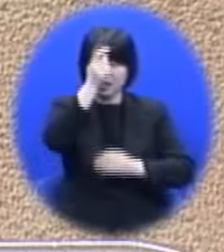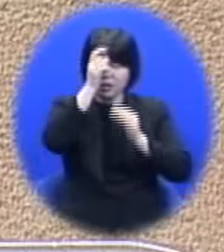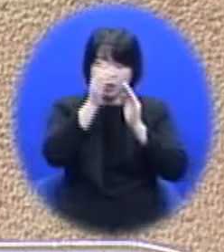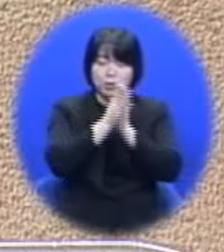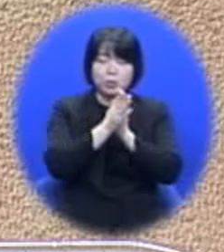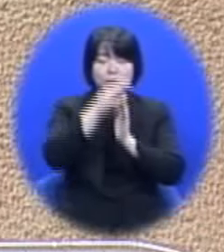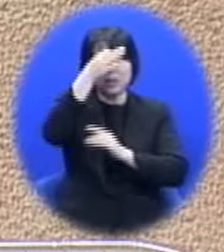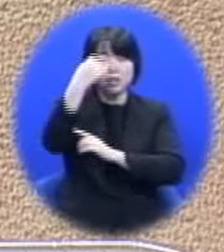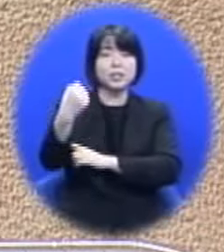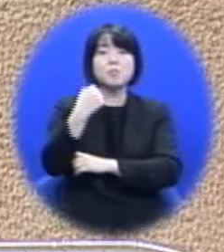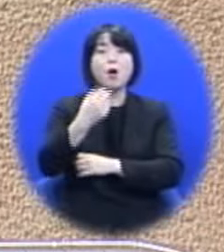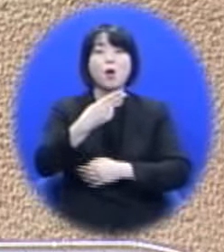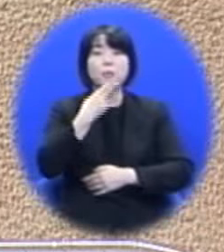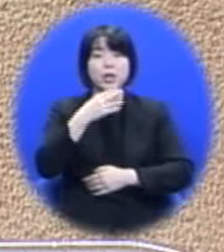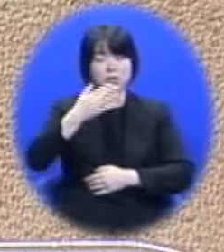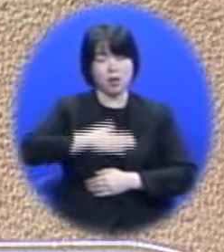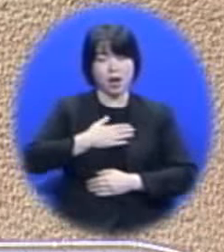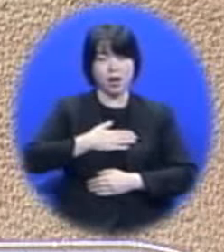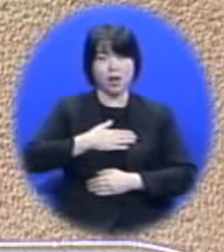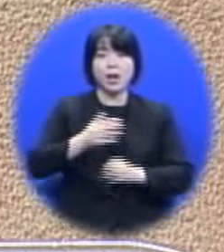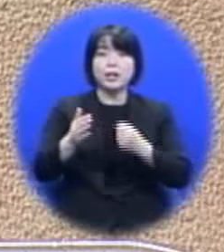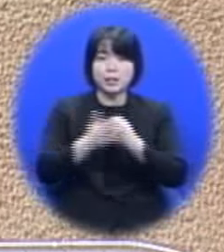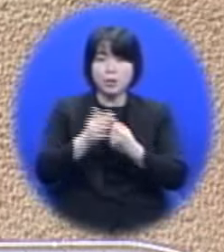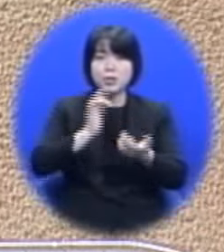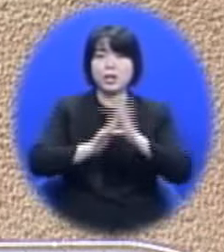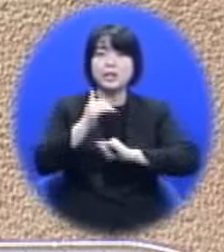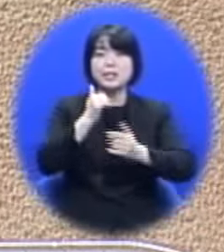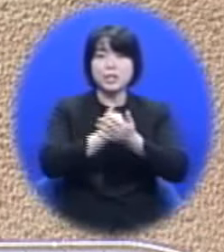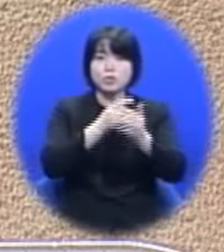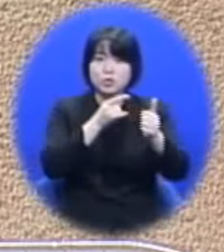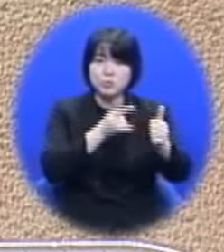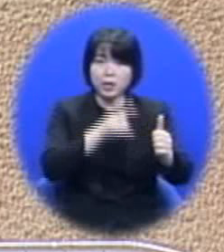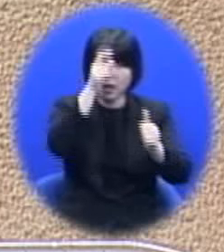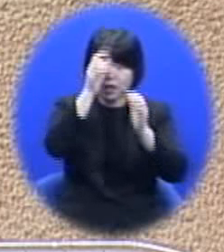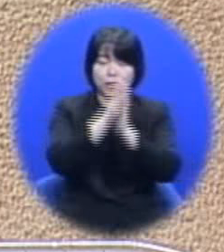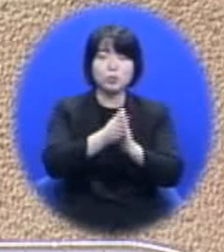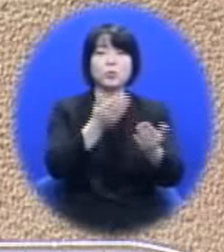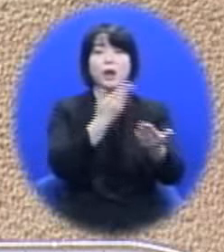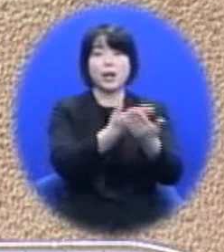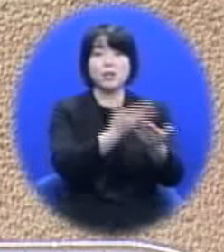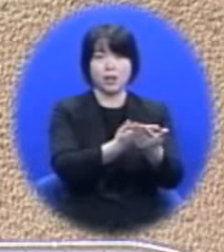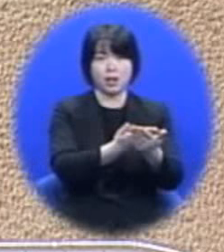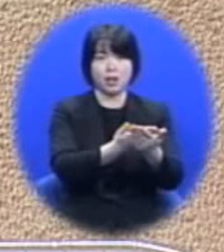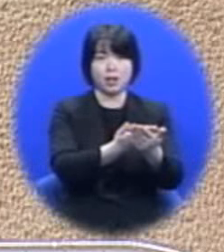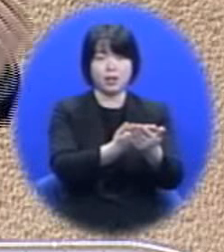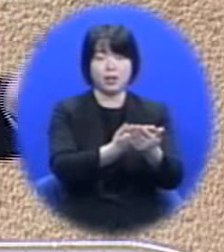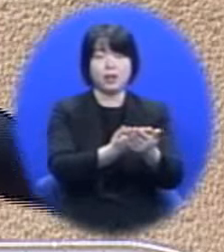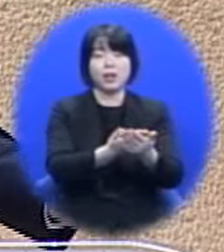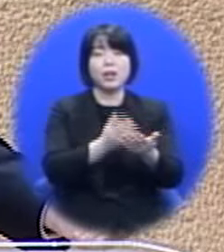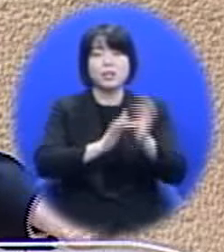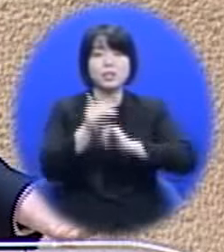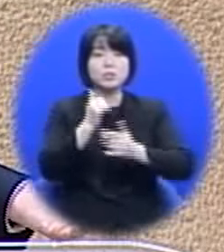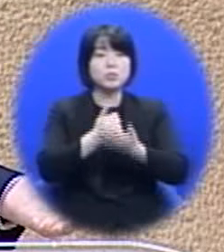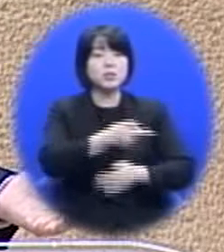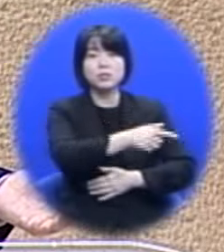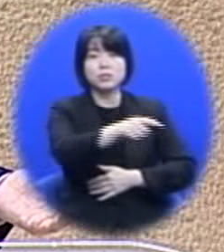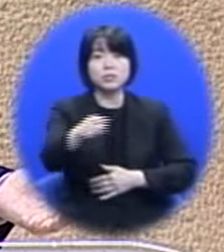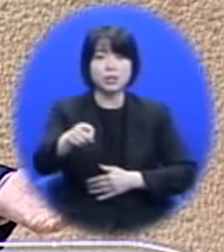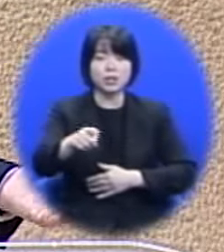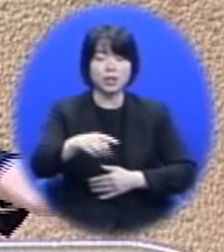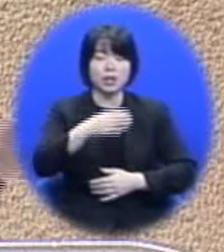없다는 걸 알았어요. 그래서 그는 예수님에게 기도를 가르쳐 달라고 그랬고 예수님은 그들에게 기도를 가르쳐